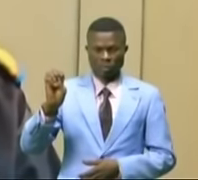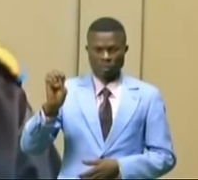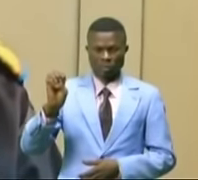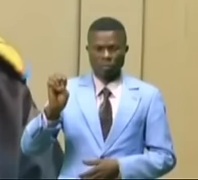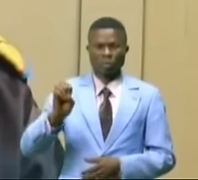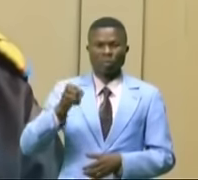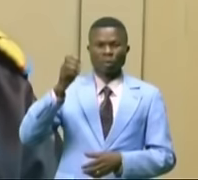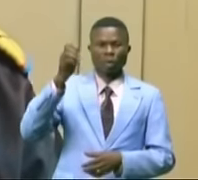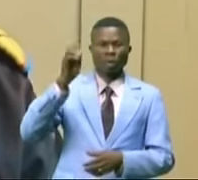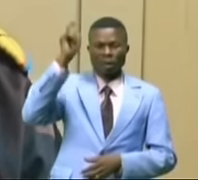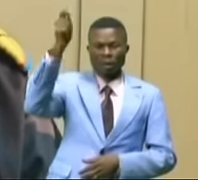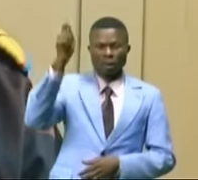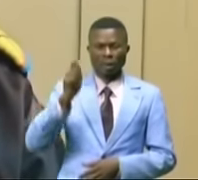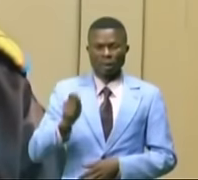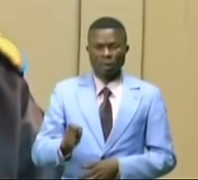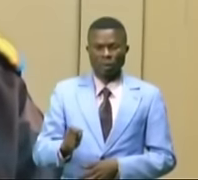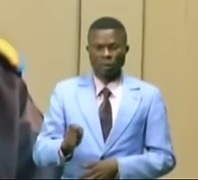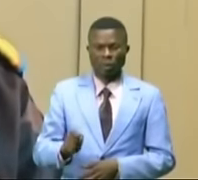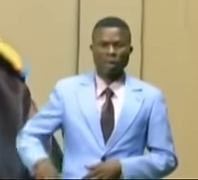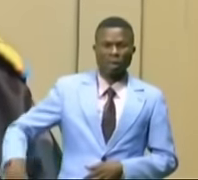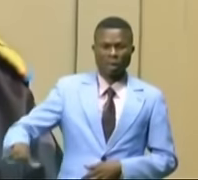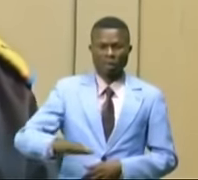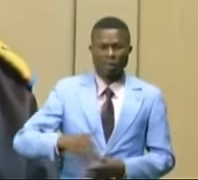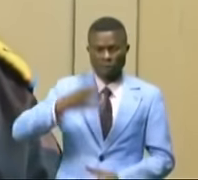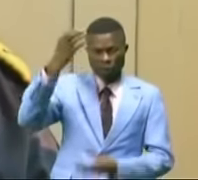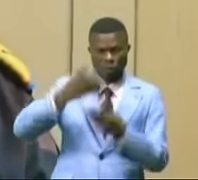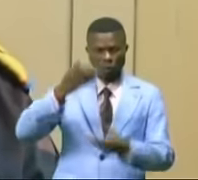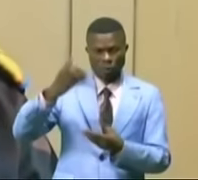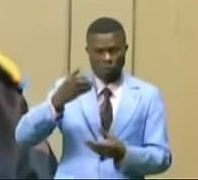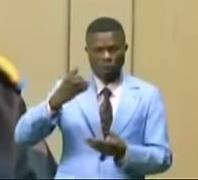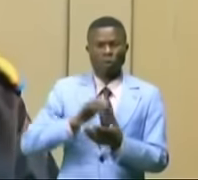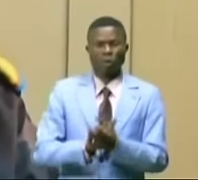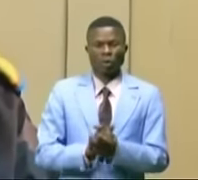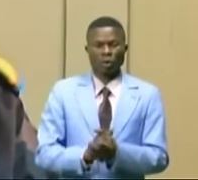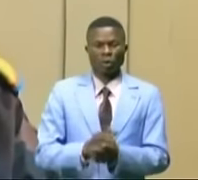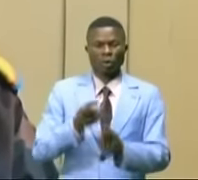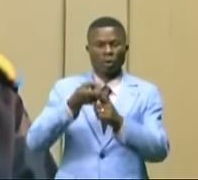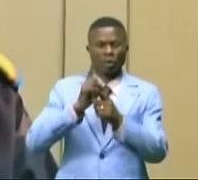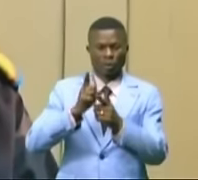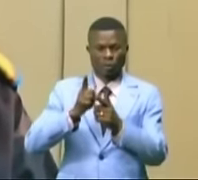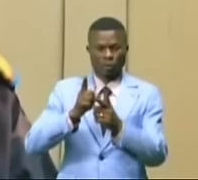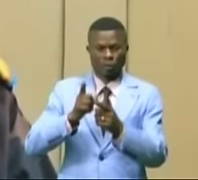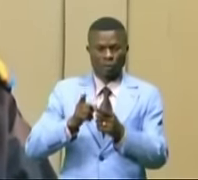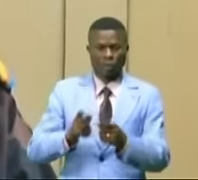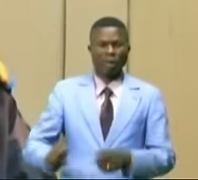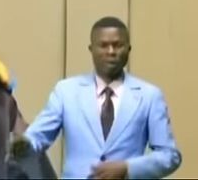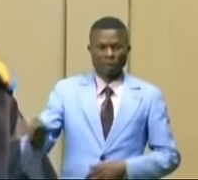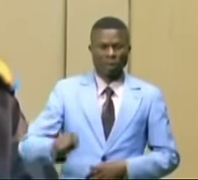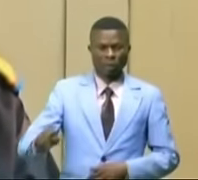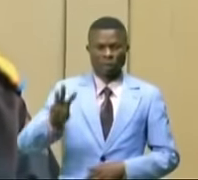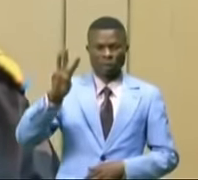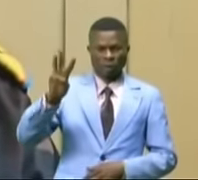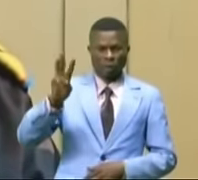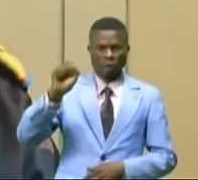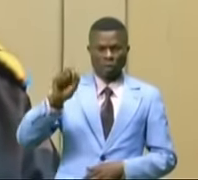rwandaise qui ont quitté bien évidemment les territoires rwandais